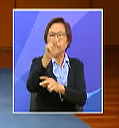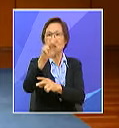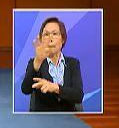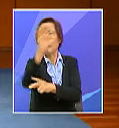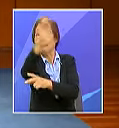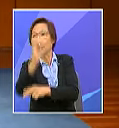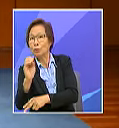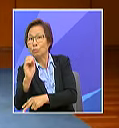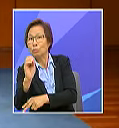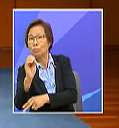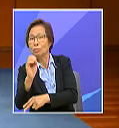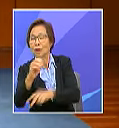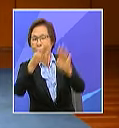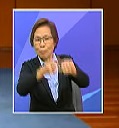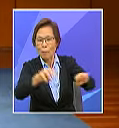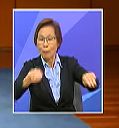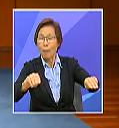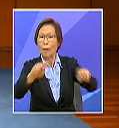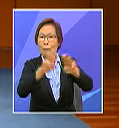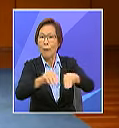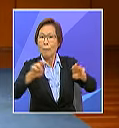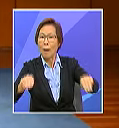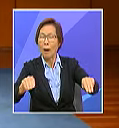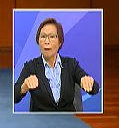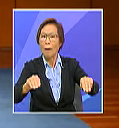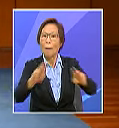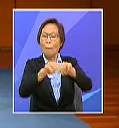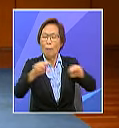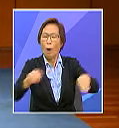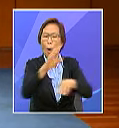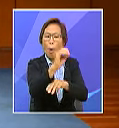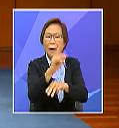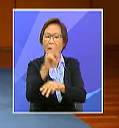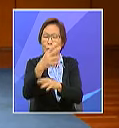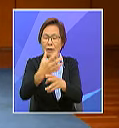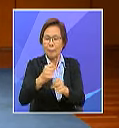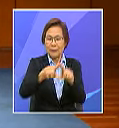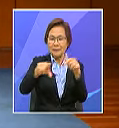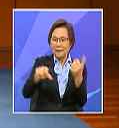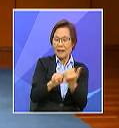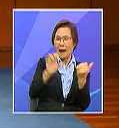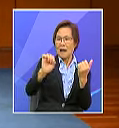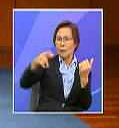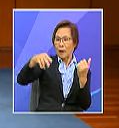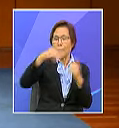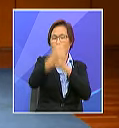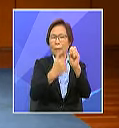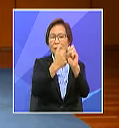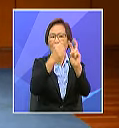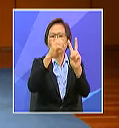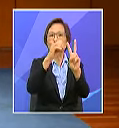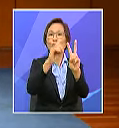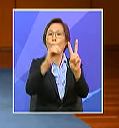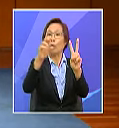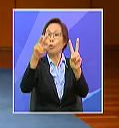400 calon dabke kepulauan khas mendapat CJ SPM dan pada tahun 2020